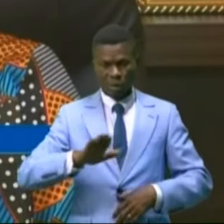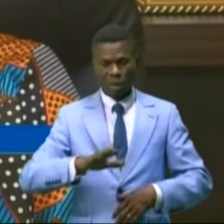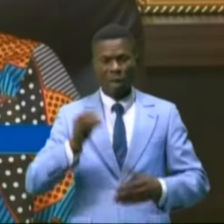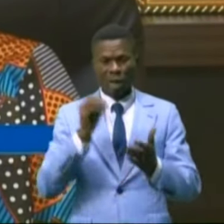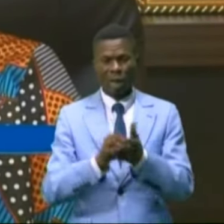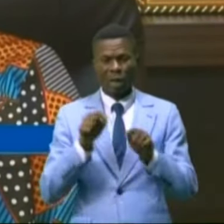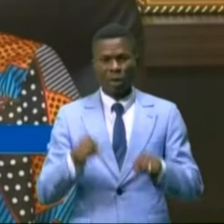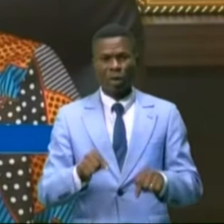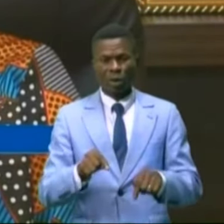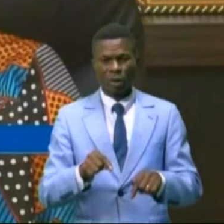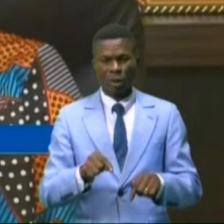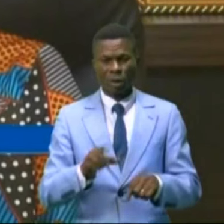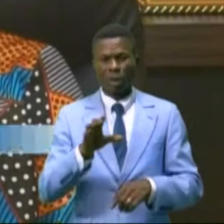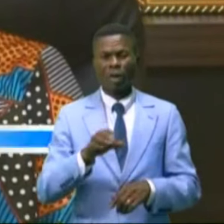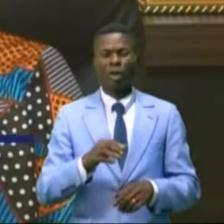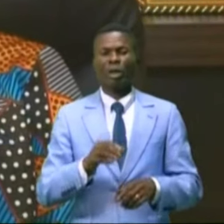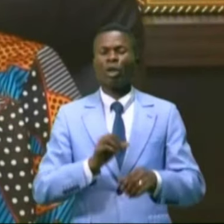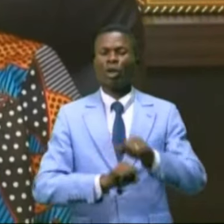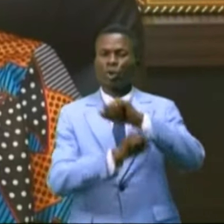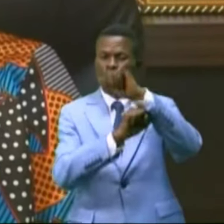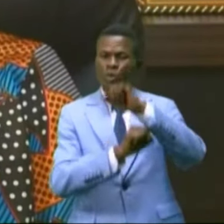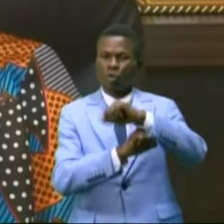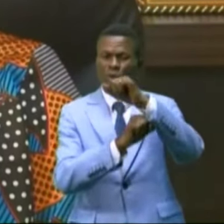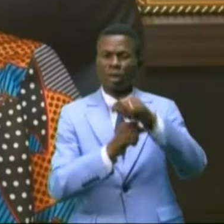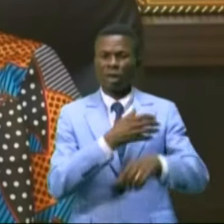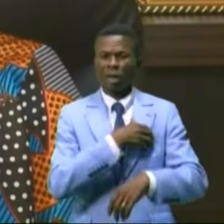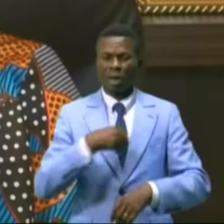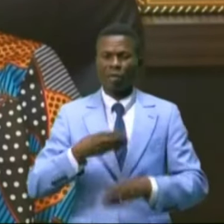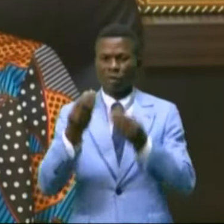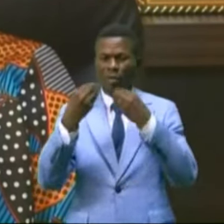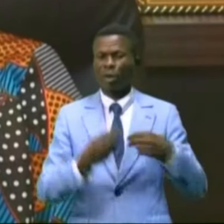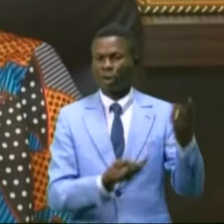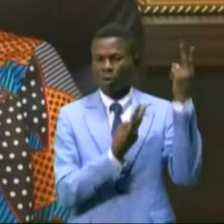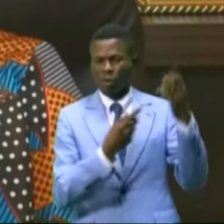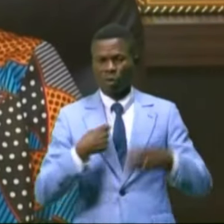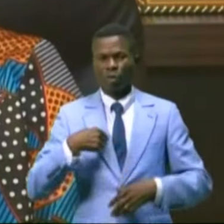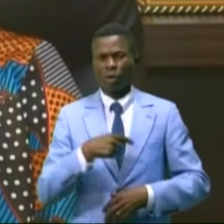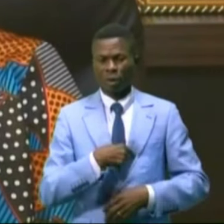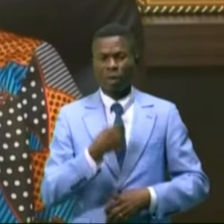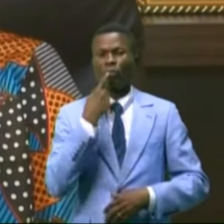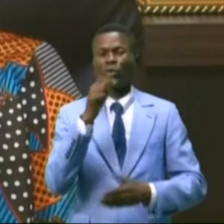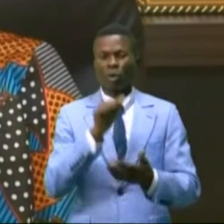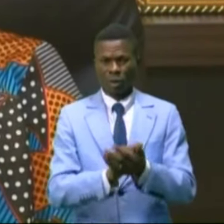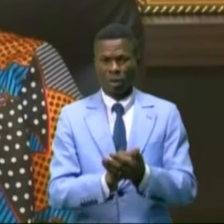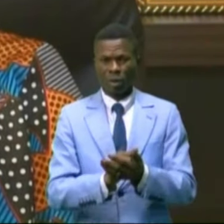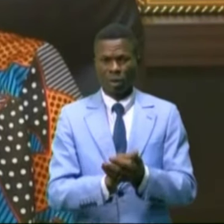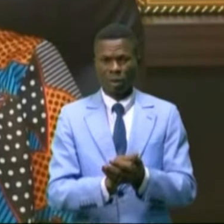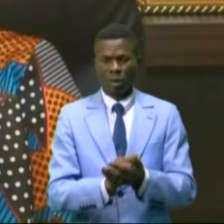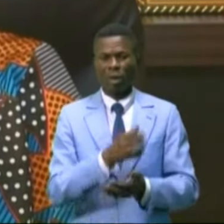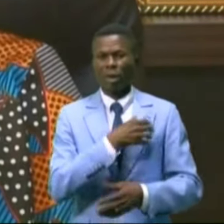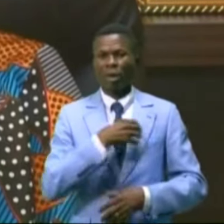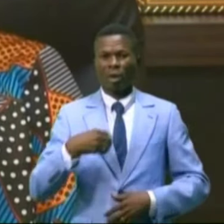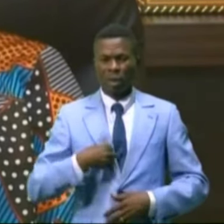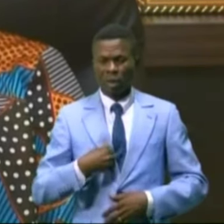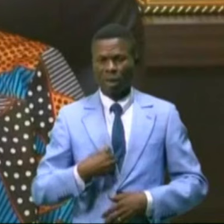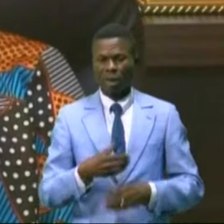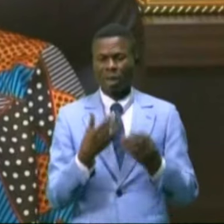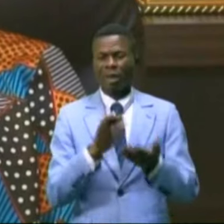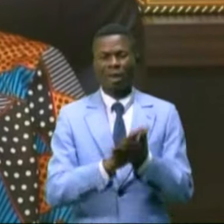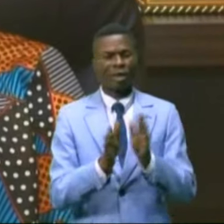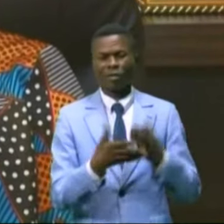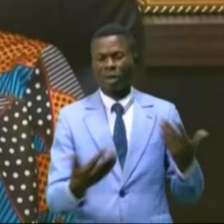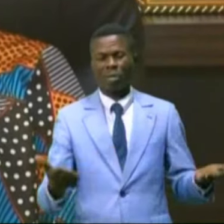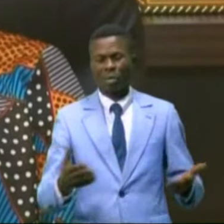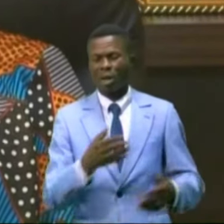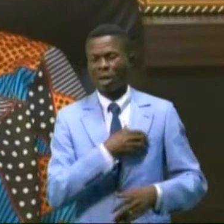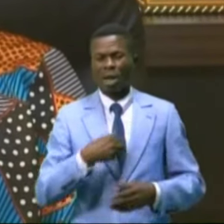encore promut la femme qui nous valorise j'aimerais dire parce que d'quun disent que la femme ne vaut rien la la femme